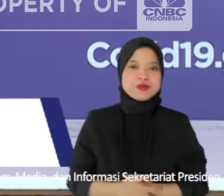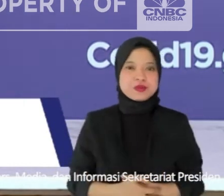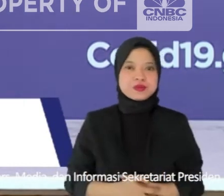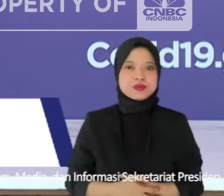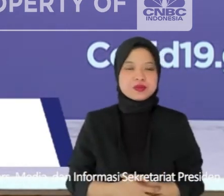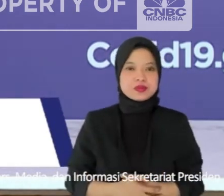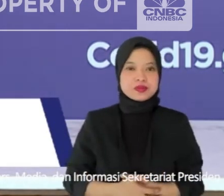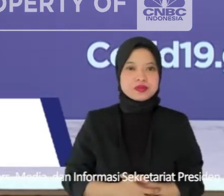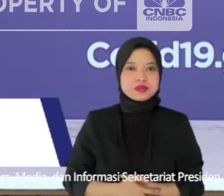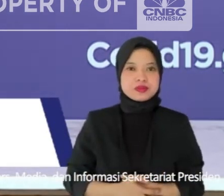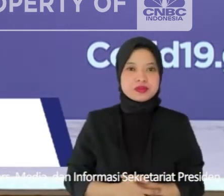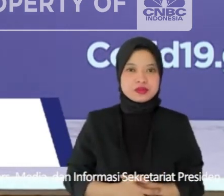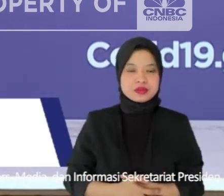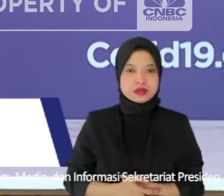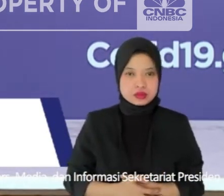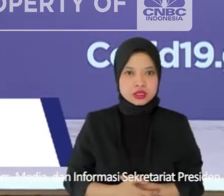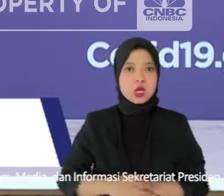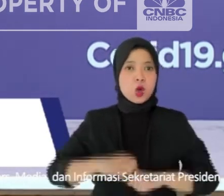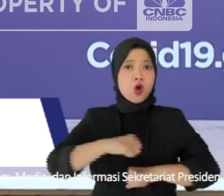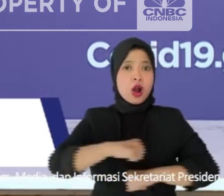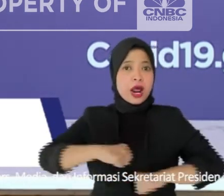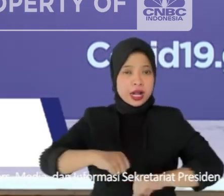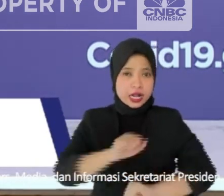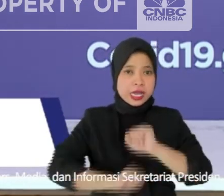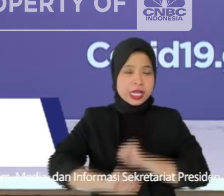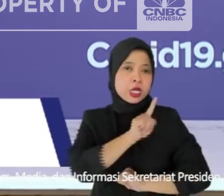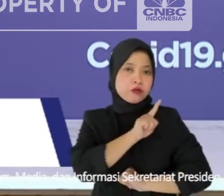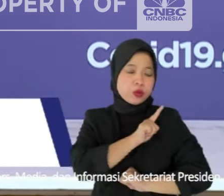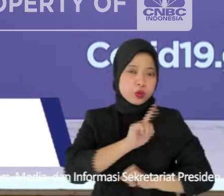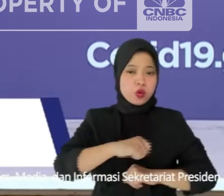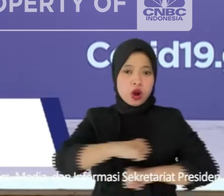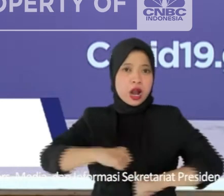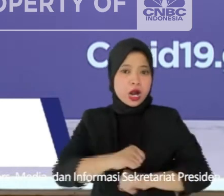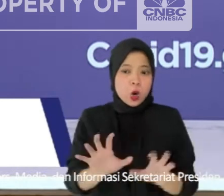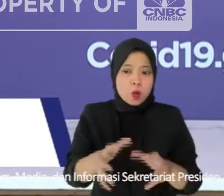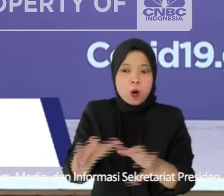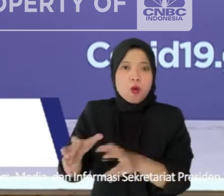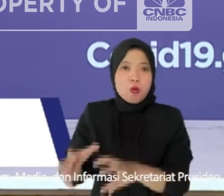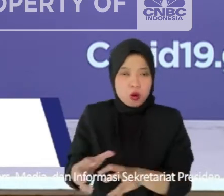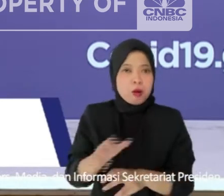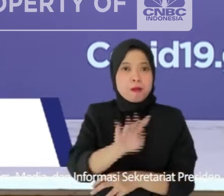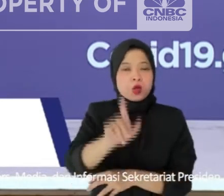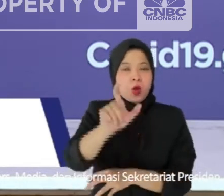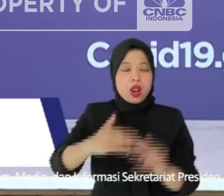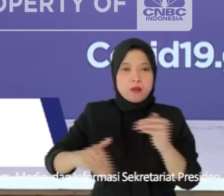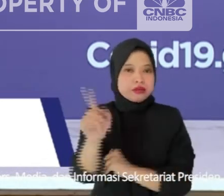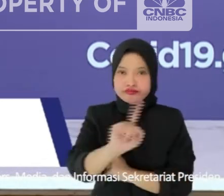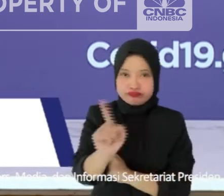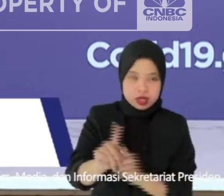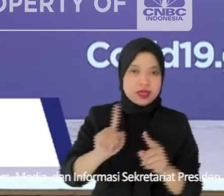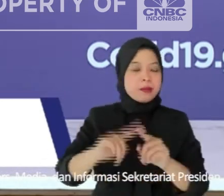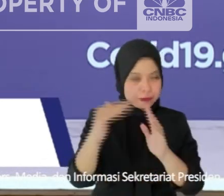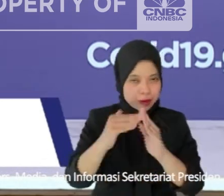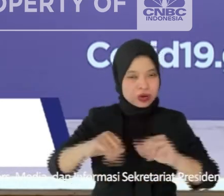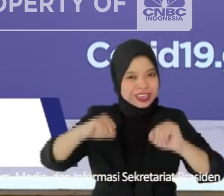kemudian pemerintah mengijinkan kegiatan olahraga individu atau kelompok tidak lebih dari empat orang dengan